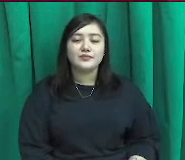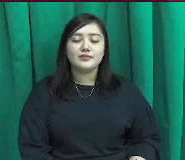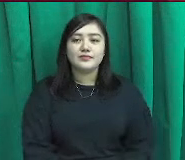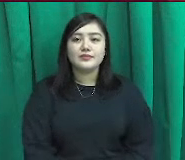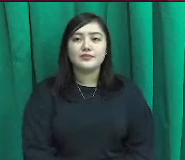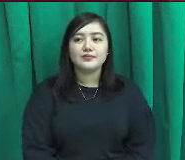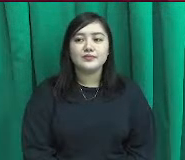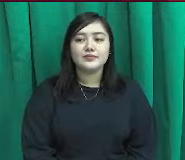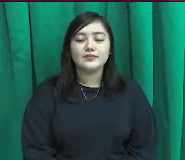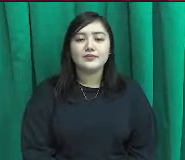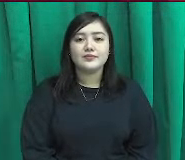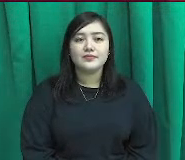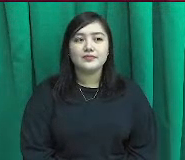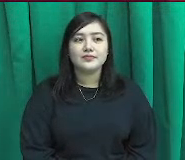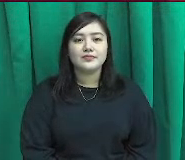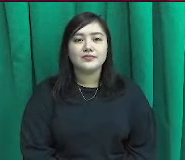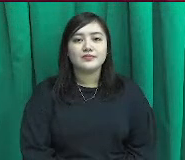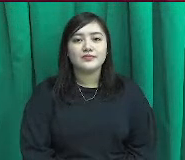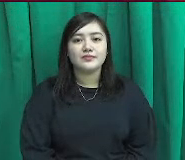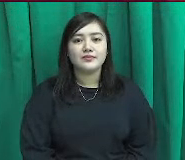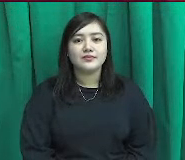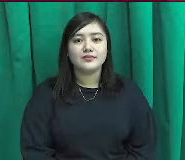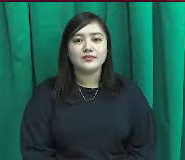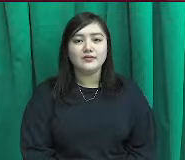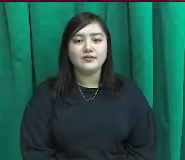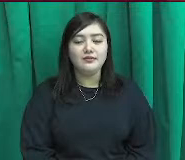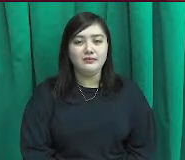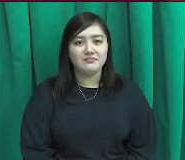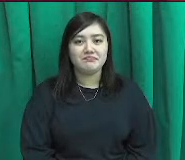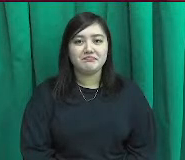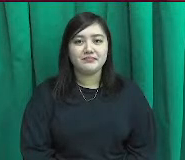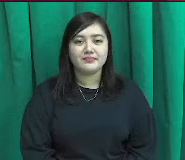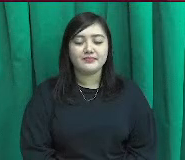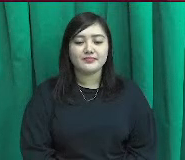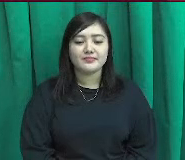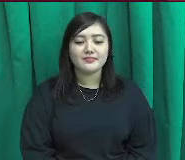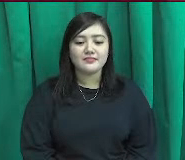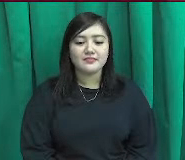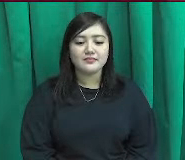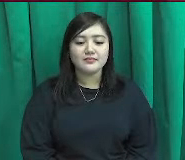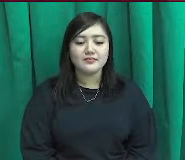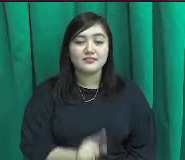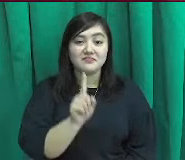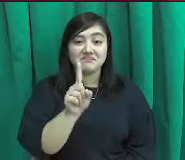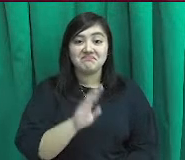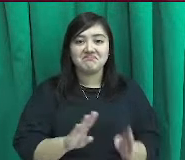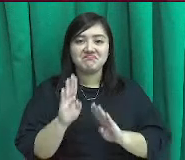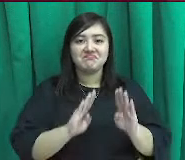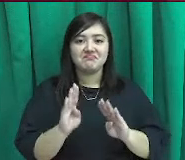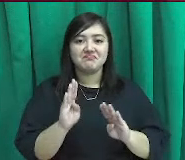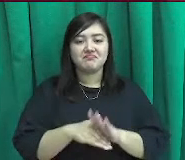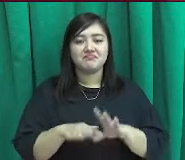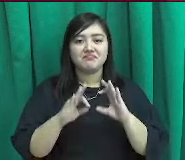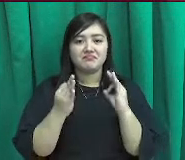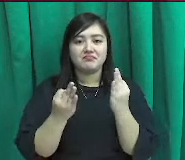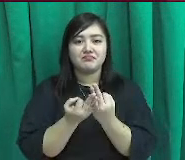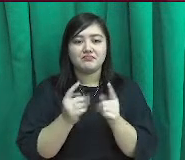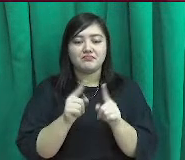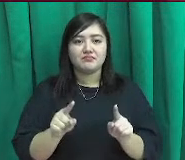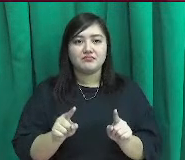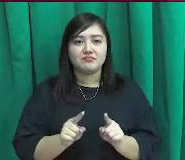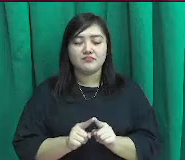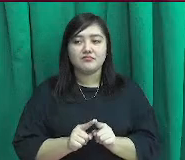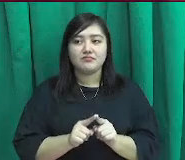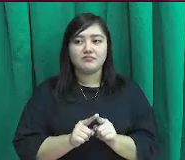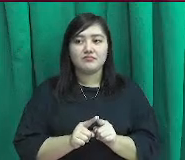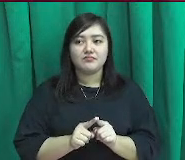yan. Isang problema, ito aminin man natin sa hindi. No? Isang problema natin sa loob ng tahanan bilang isang tatay,